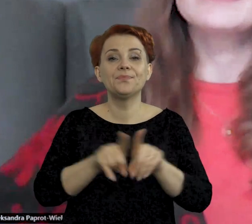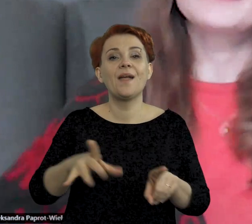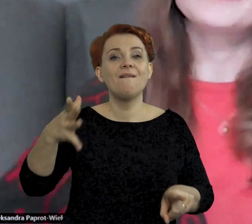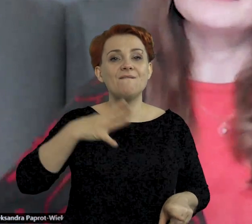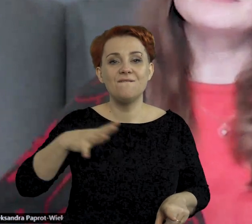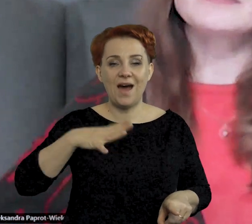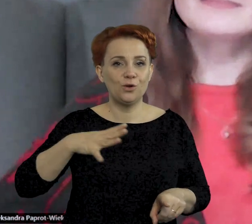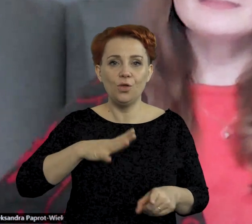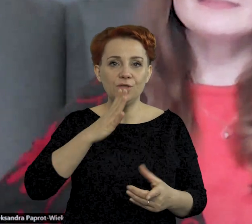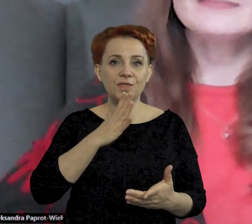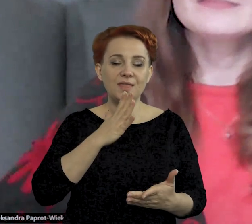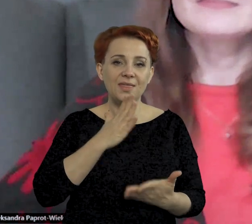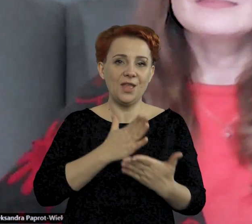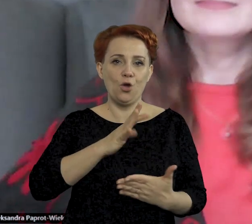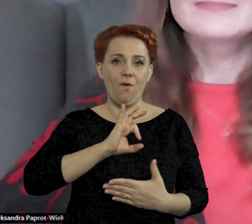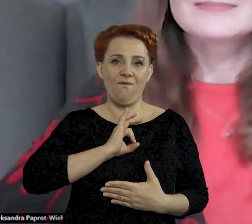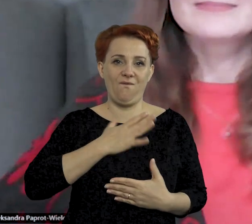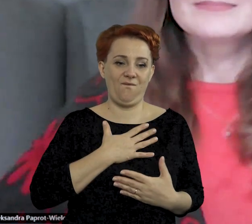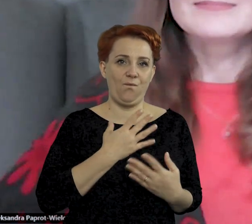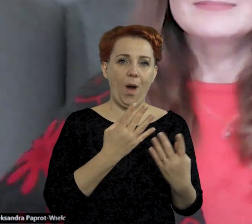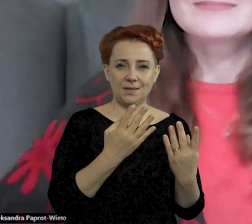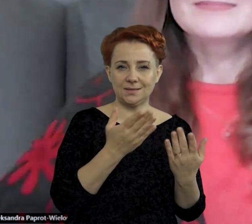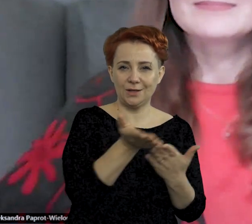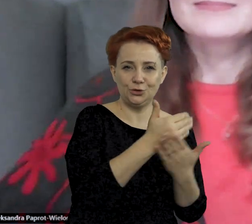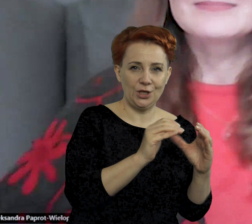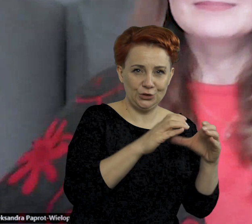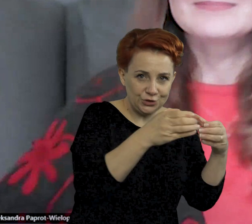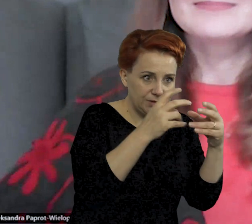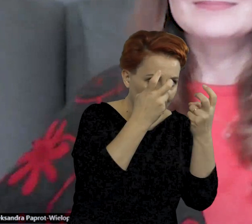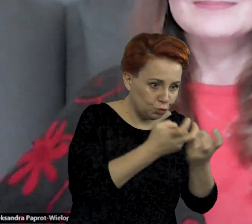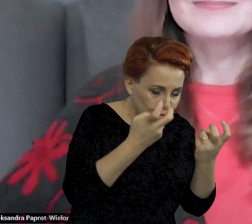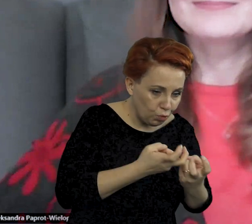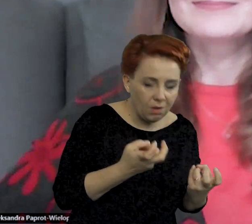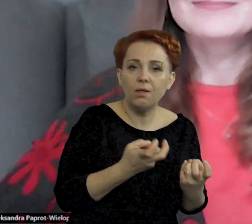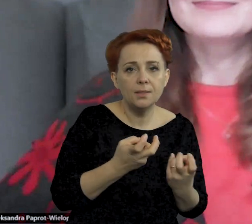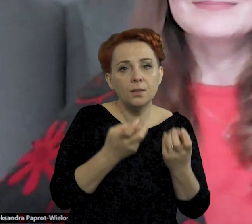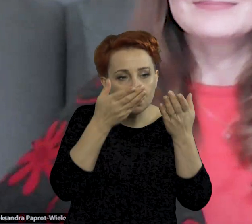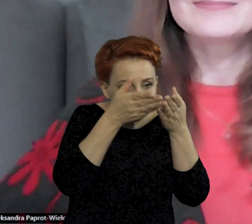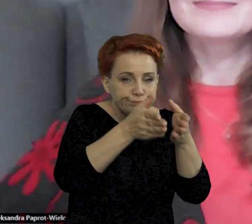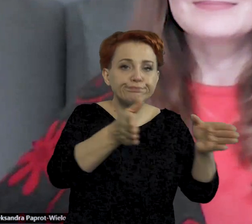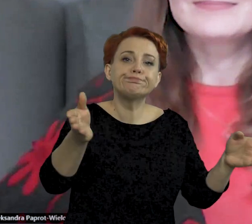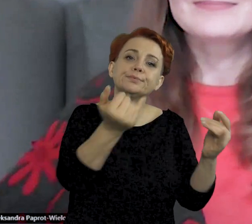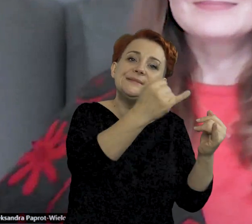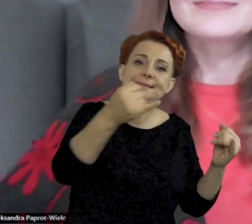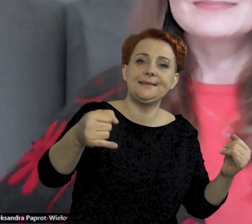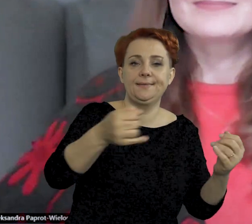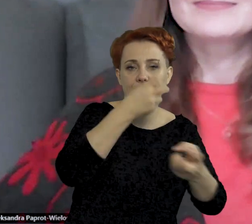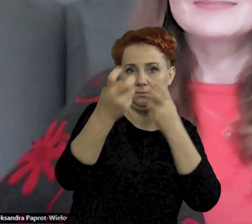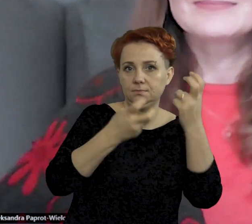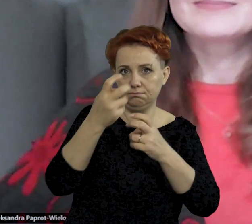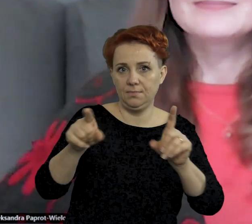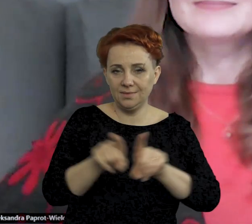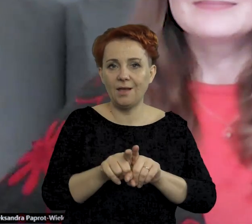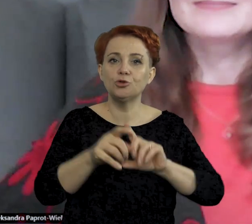wychodzić poza własne opłotki, jeżeli chodzi o naszą dyscyplinę, i szukać w dużo szerszej,